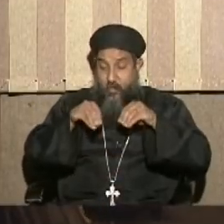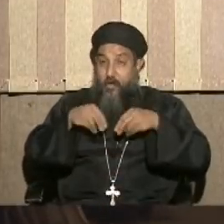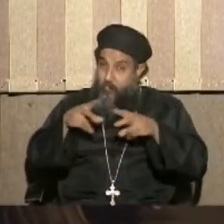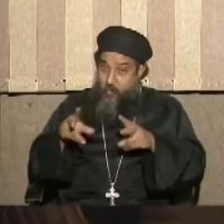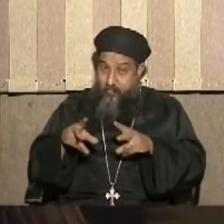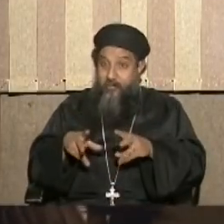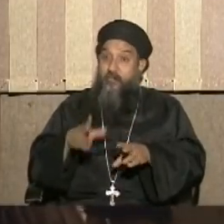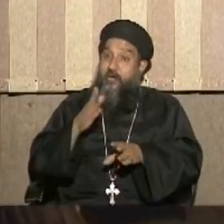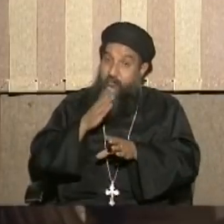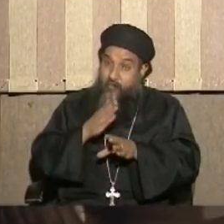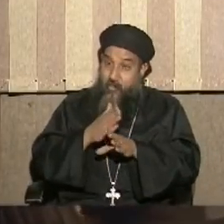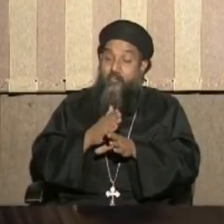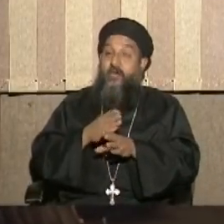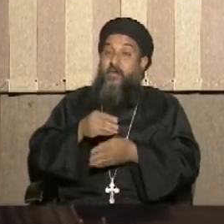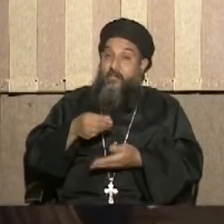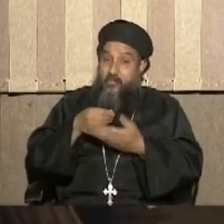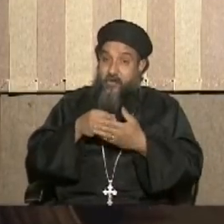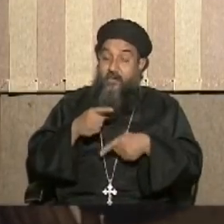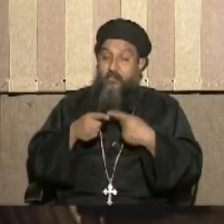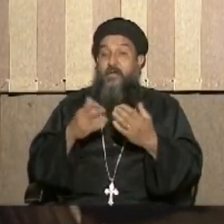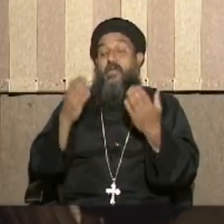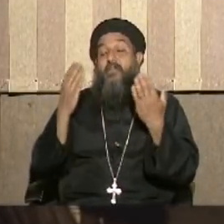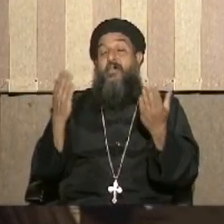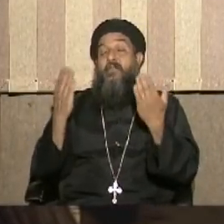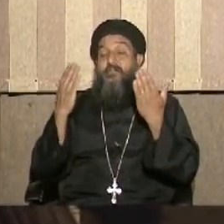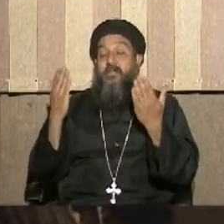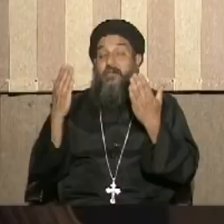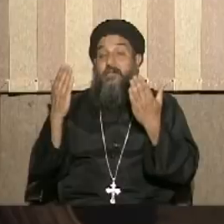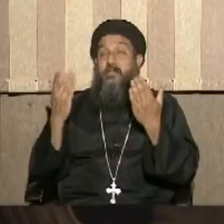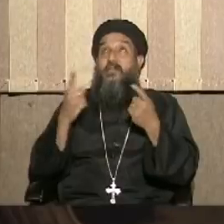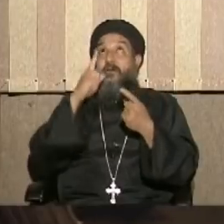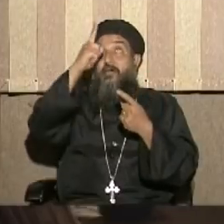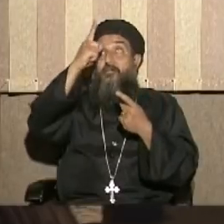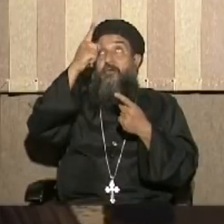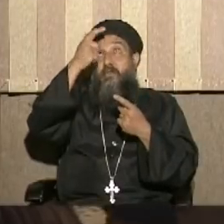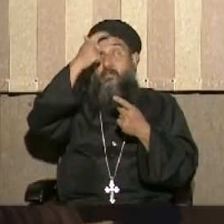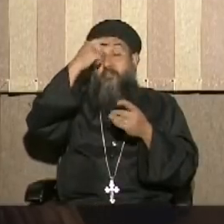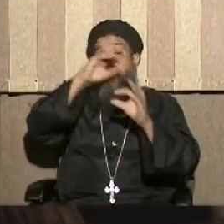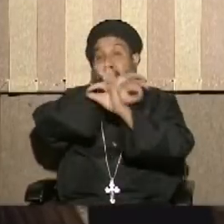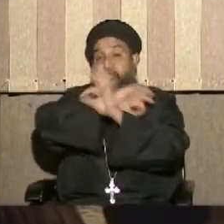نؤمن. طيب احنا نصلي والمسيح يشفيك.